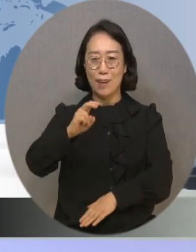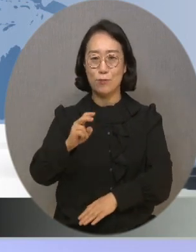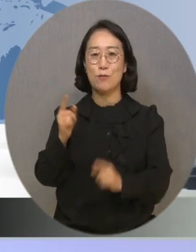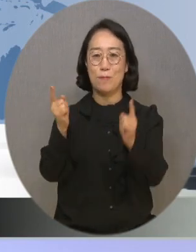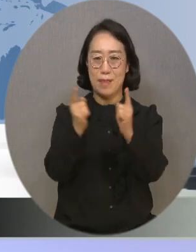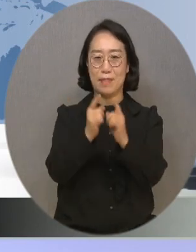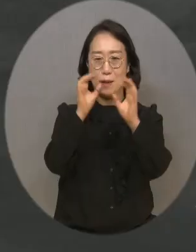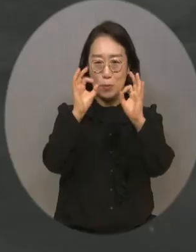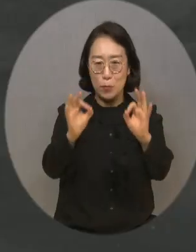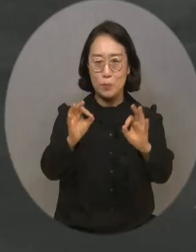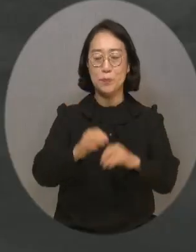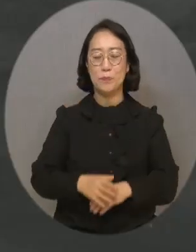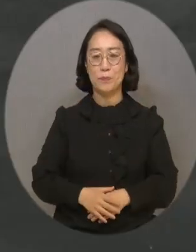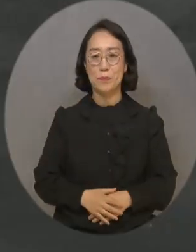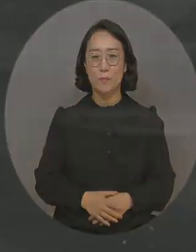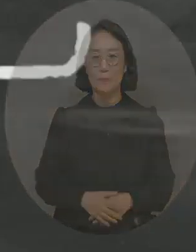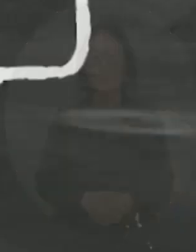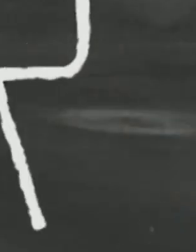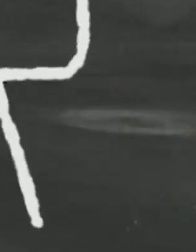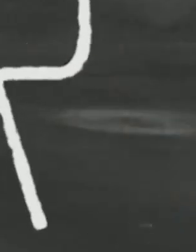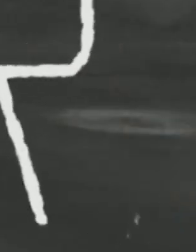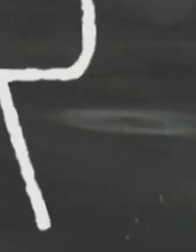만나보시죠.